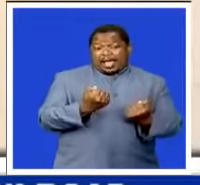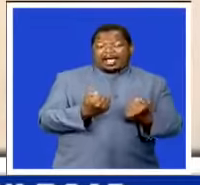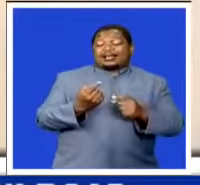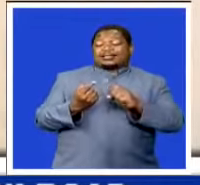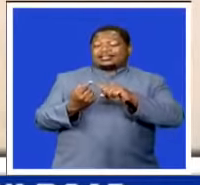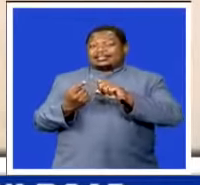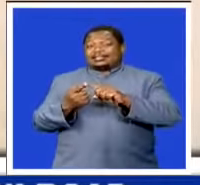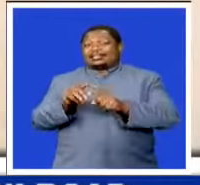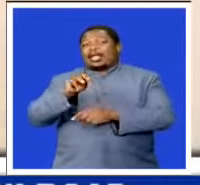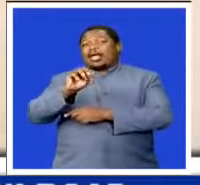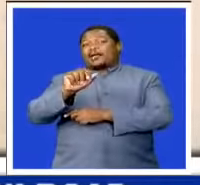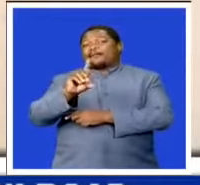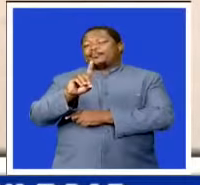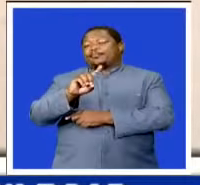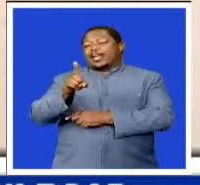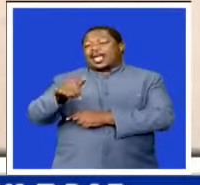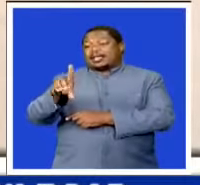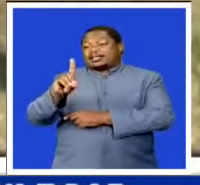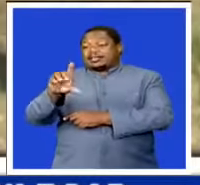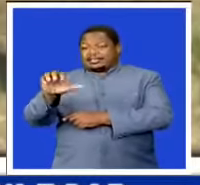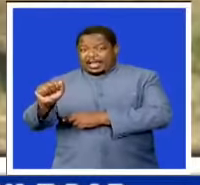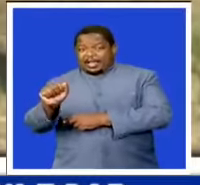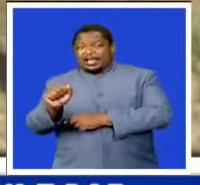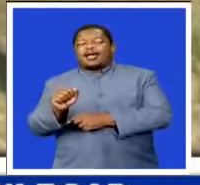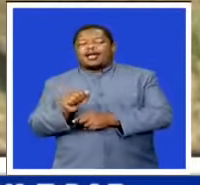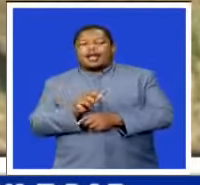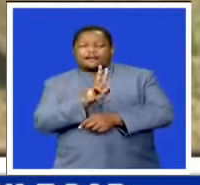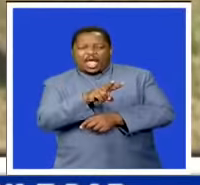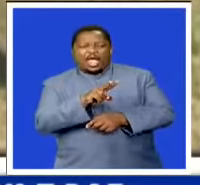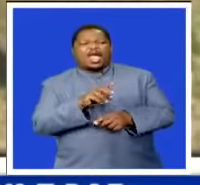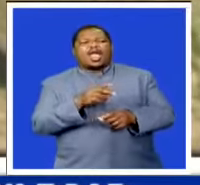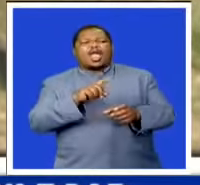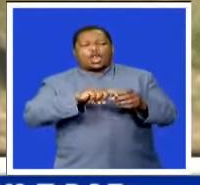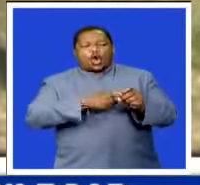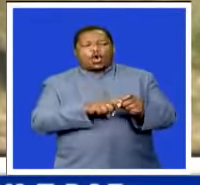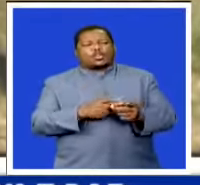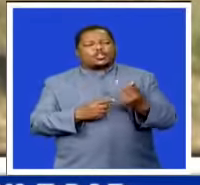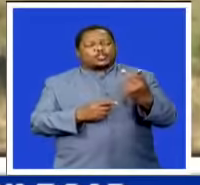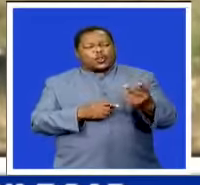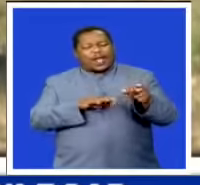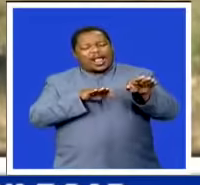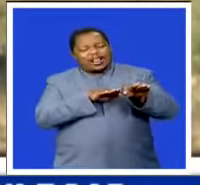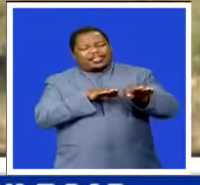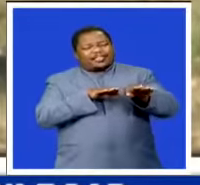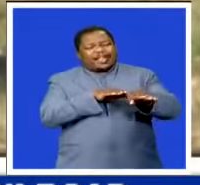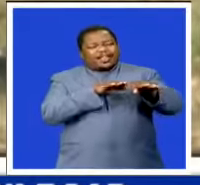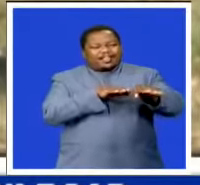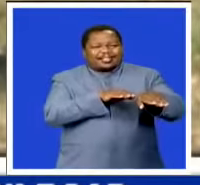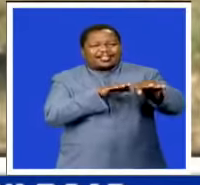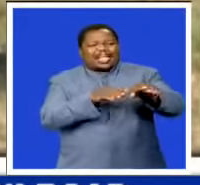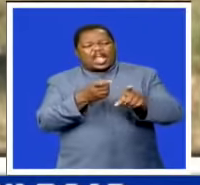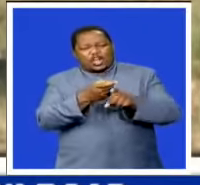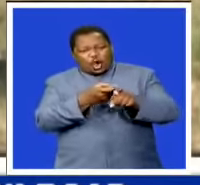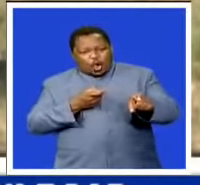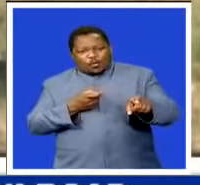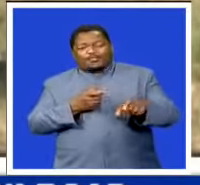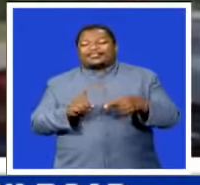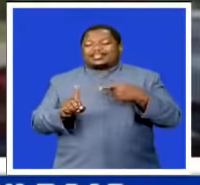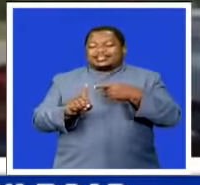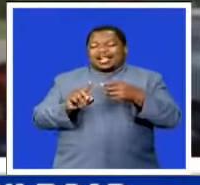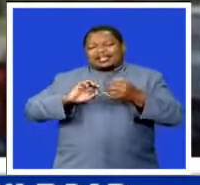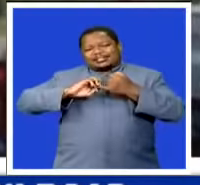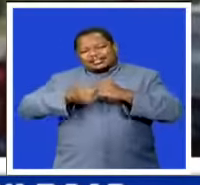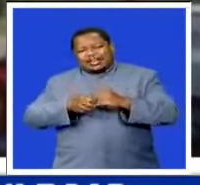emaphoyisa asabhalisa imininingwane ngalokwendekile kanti ke bagibeli nebashayeli baphuthunyiswa esibhedlela seRFM kamanzini.